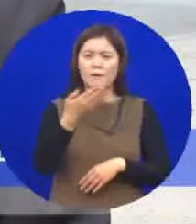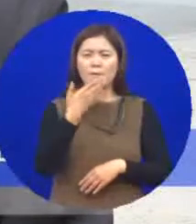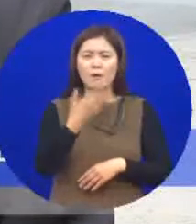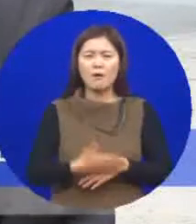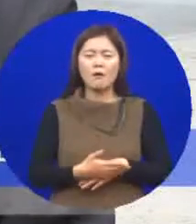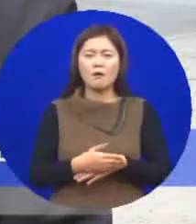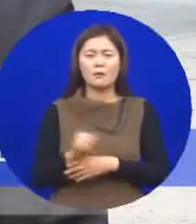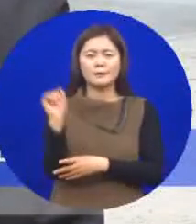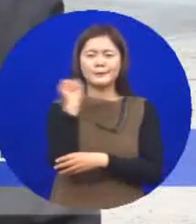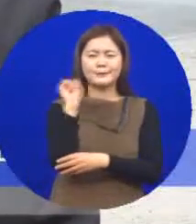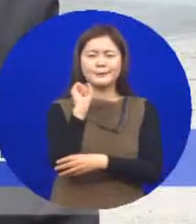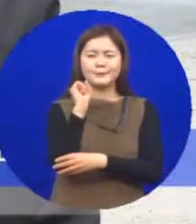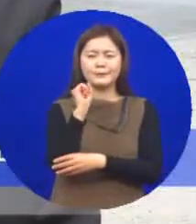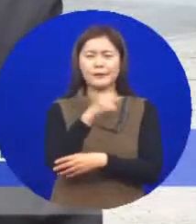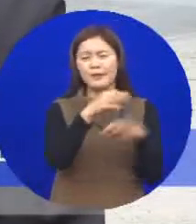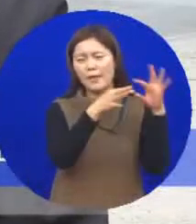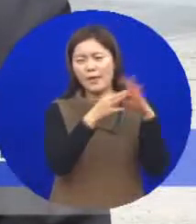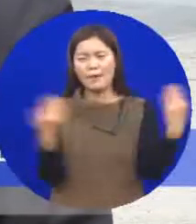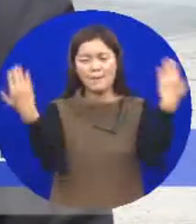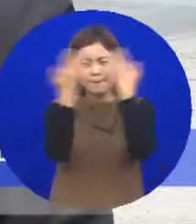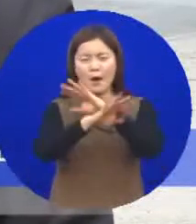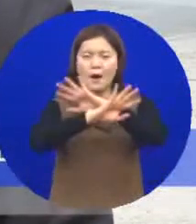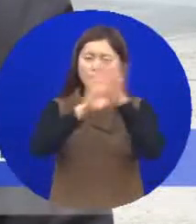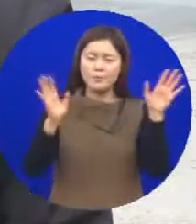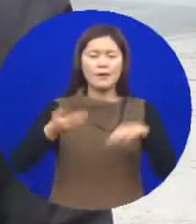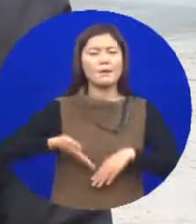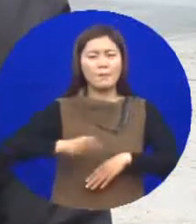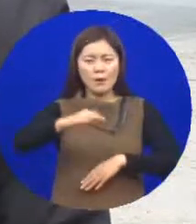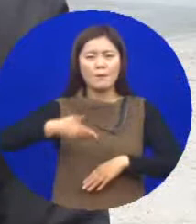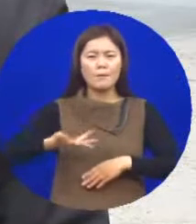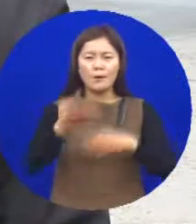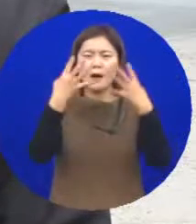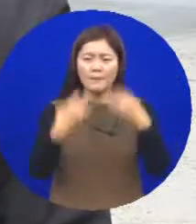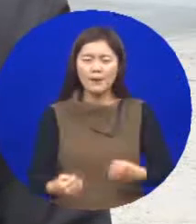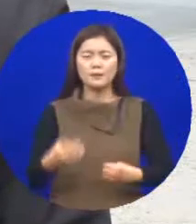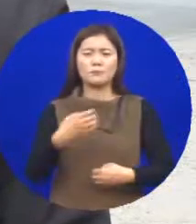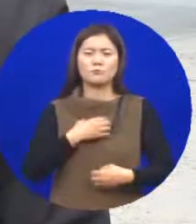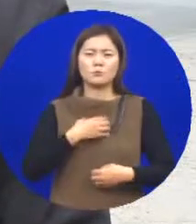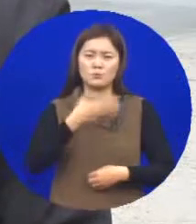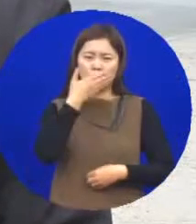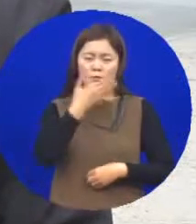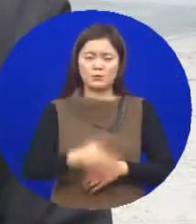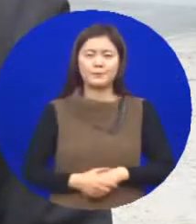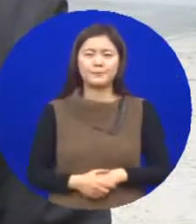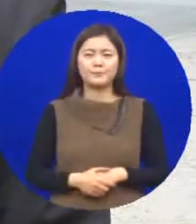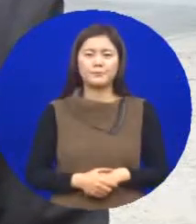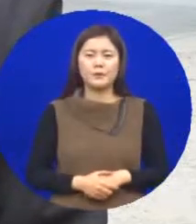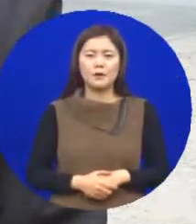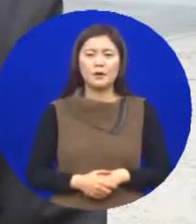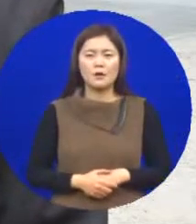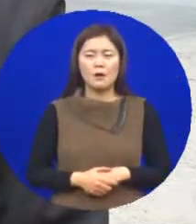같은 경우에는 차량이 엄청 많이 밤낮을 가리지 않고 몇백 대씩 드나드니까는 마음이 불안해가지고요. 공해와